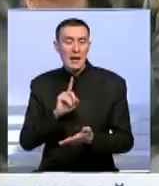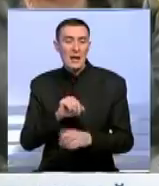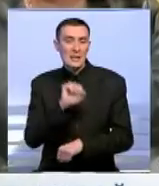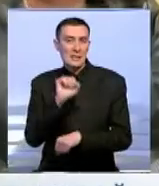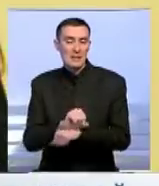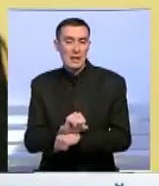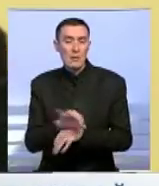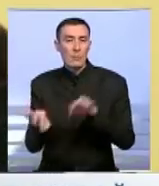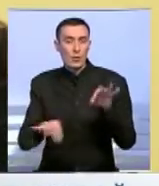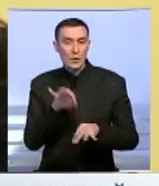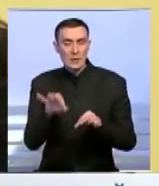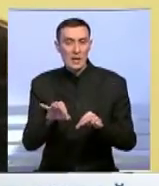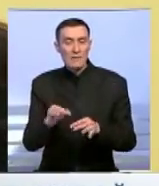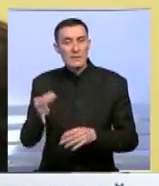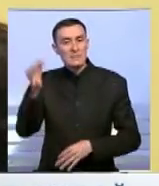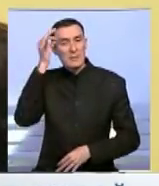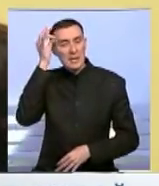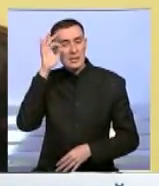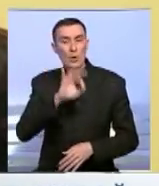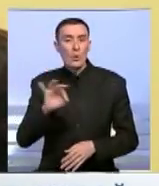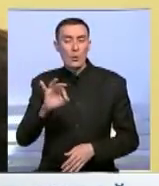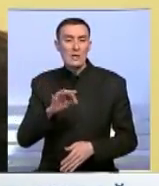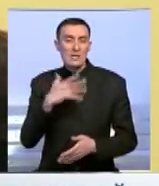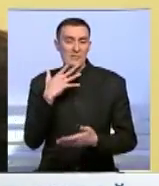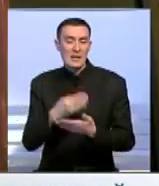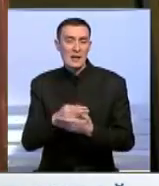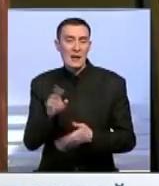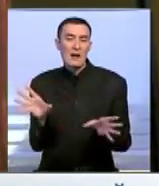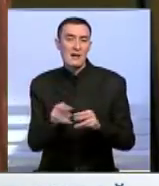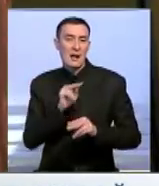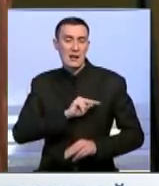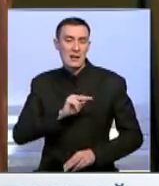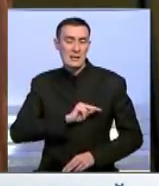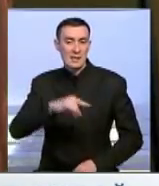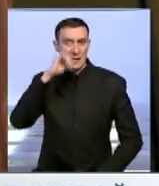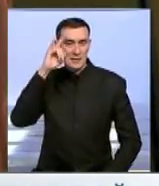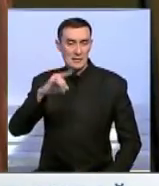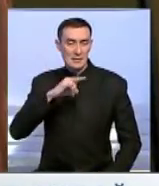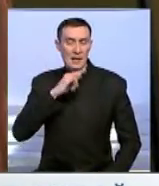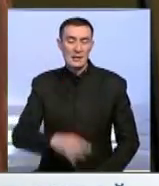проекты, погрузившись в воспоминания о коллеге из Казахстана.